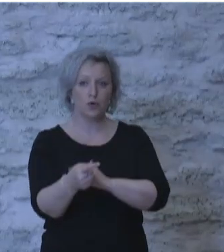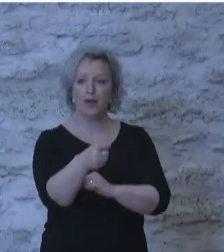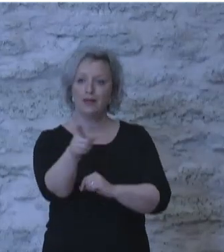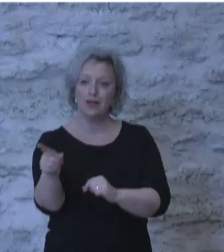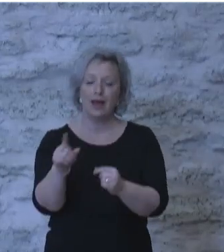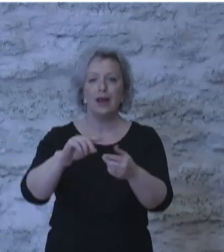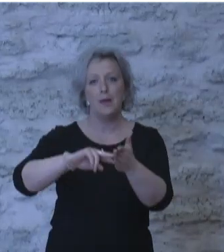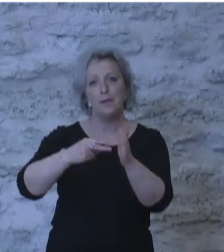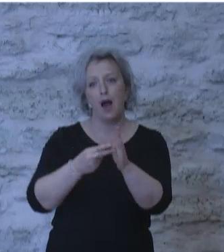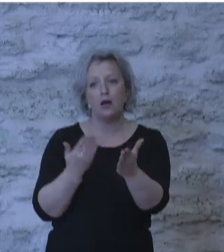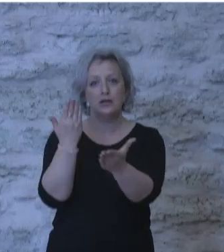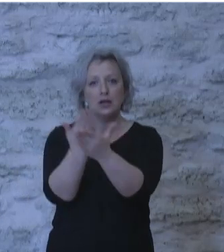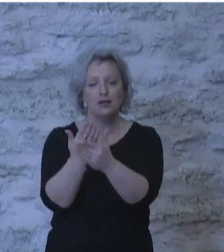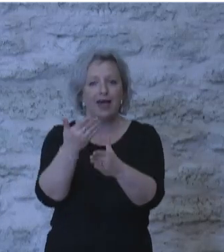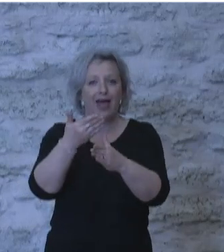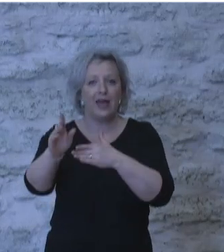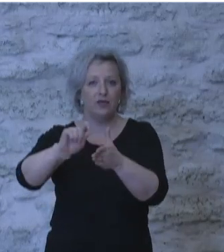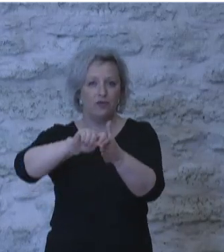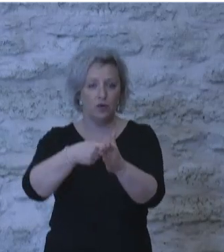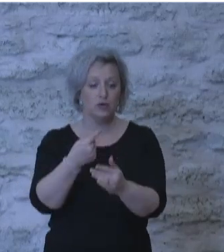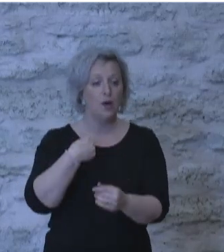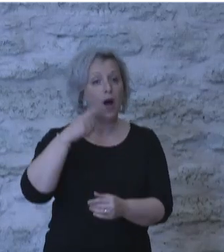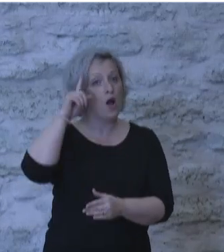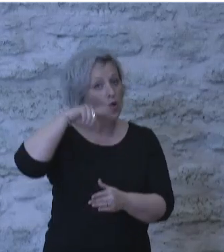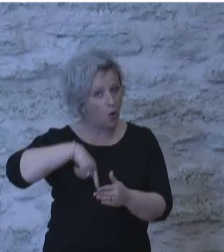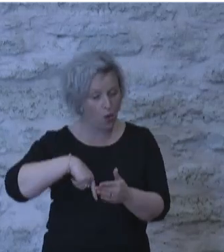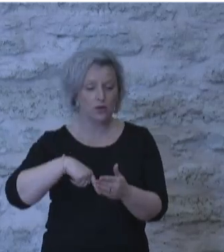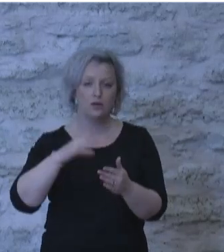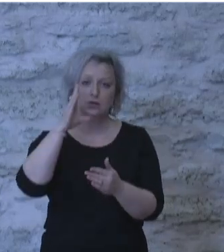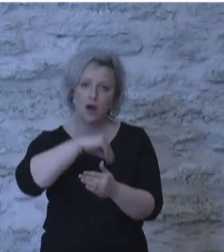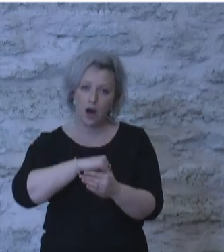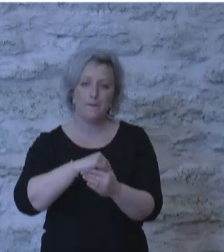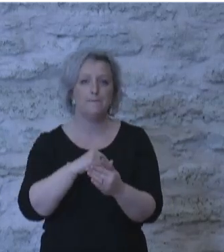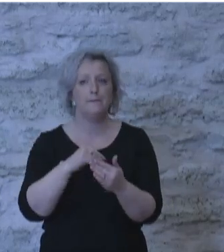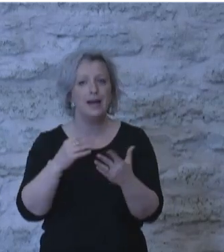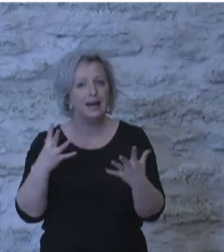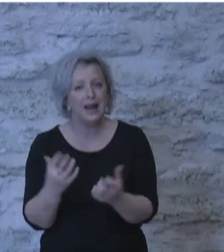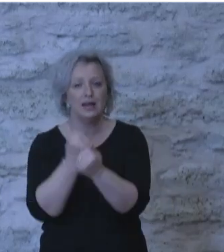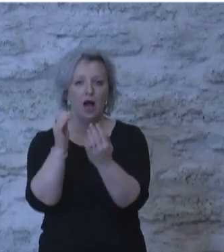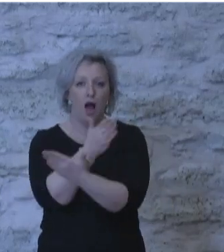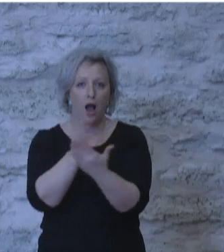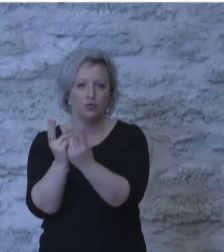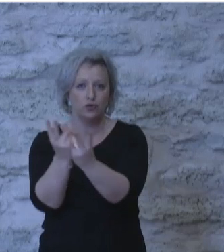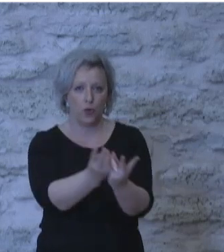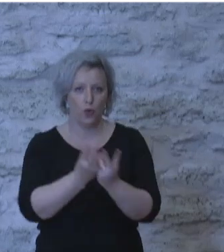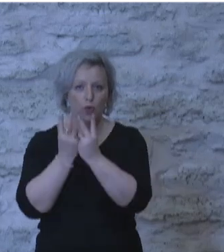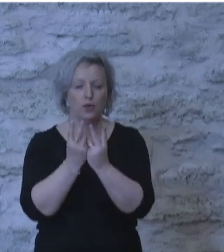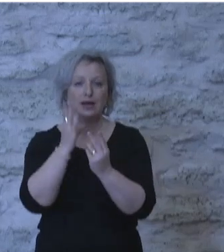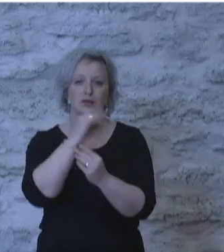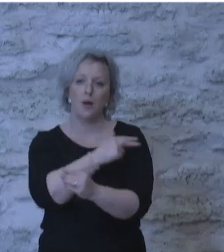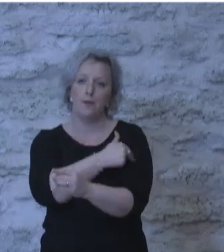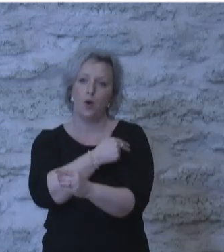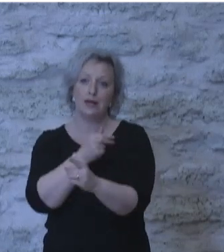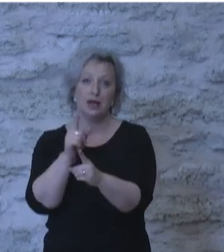eri politusi. Ma väga loodan, et me leiame kompromissi, et abipolitseinik saab tegutseda ainult politse ametniku korraldusel.